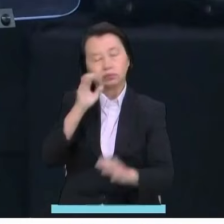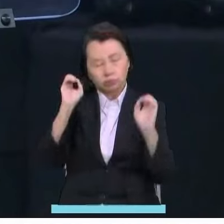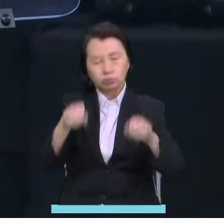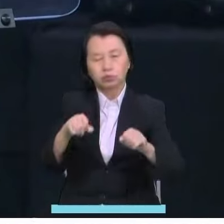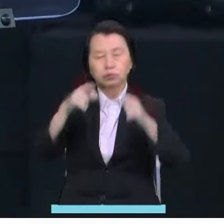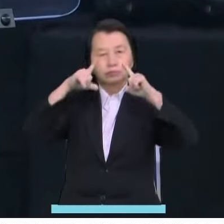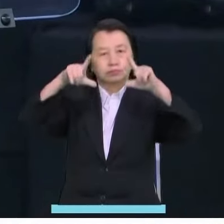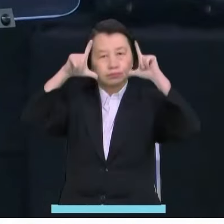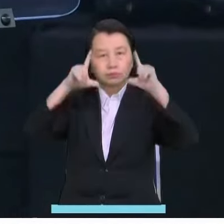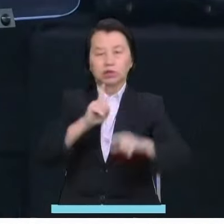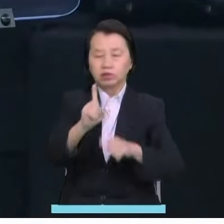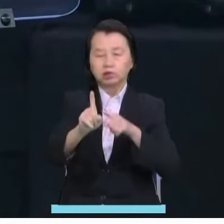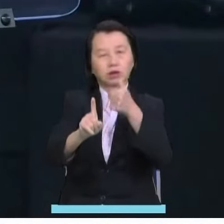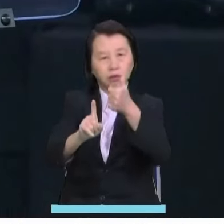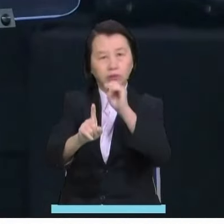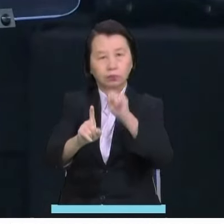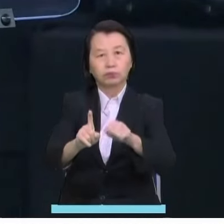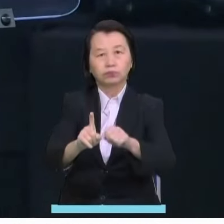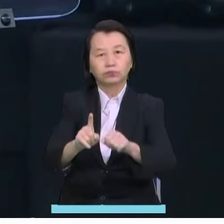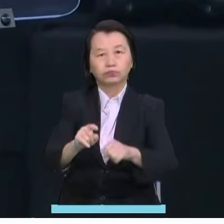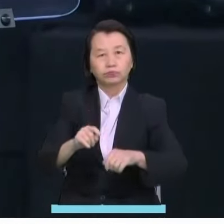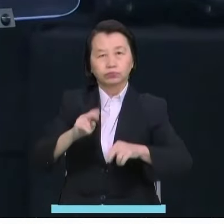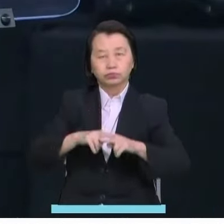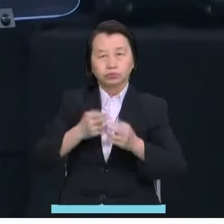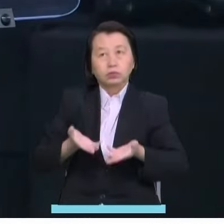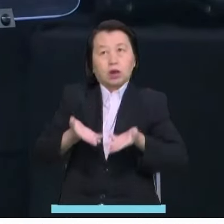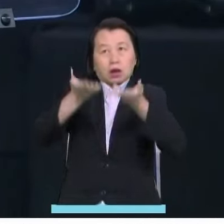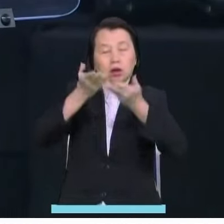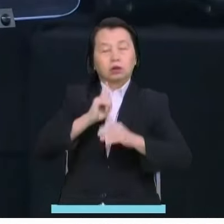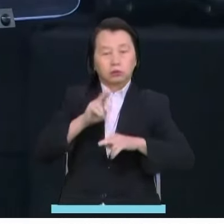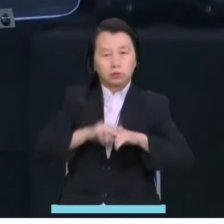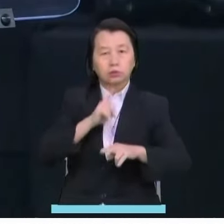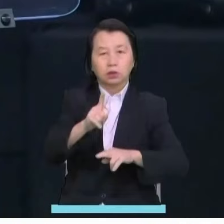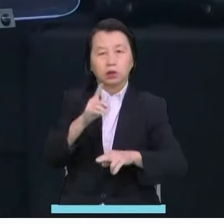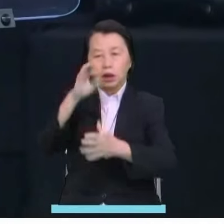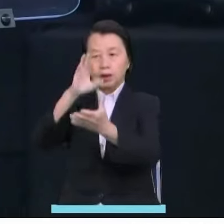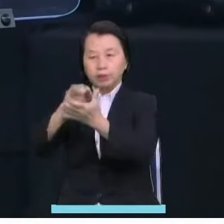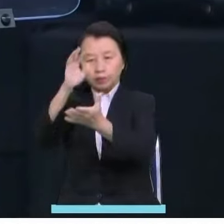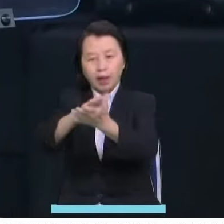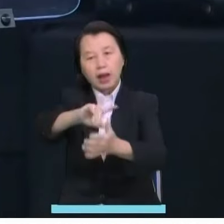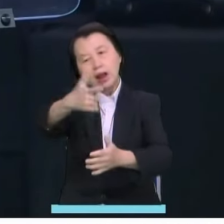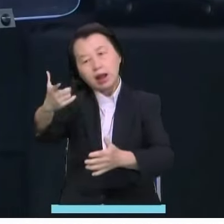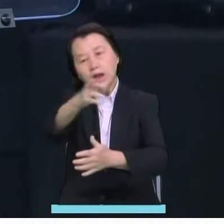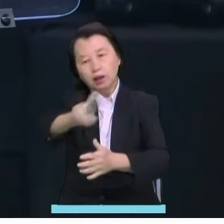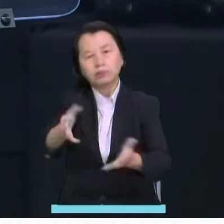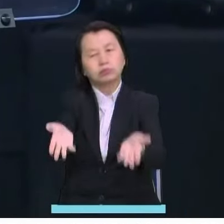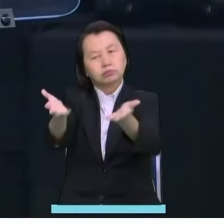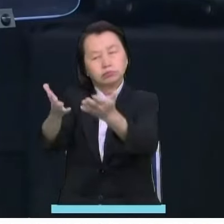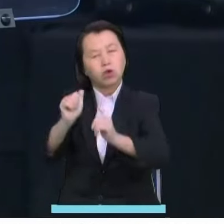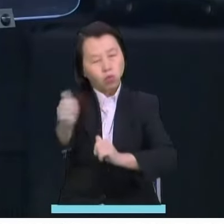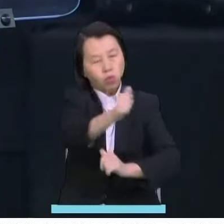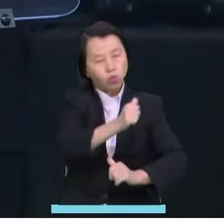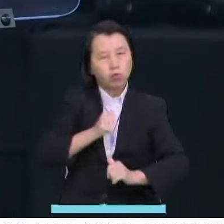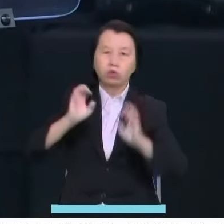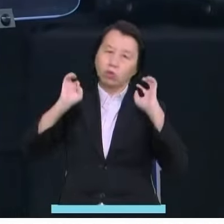kita memartabatkan Islam dan mengangkat kedudukan Islam dan kepercayaan agama-agama lain di kalangan mereka.